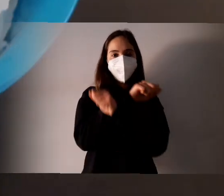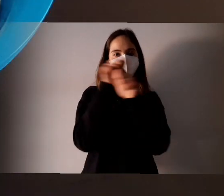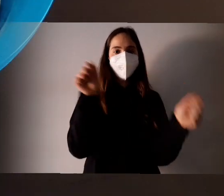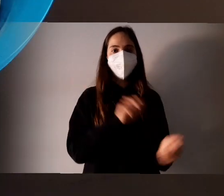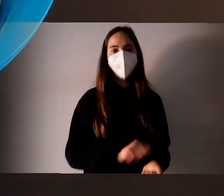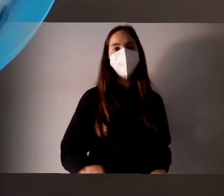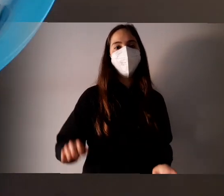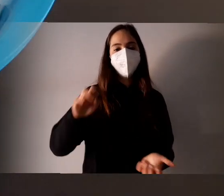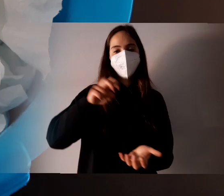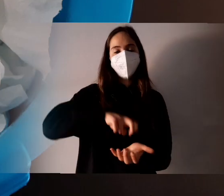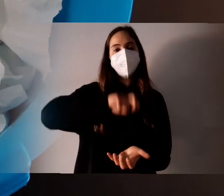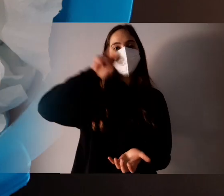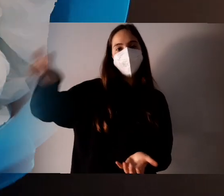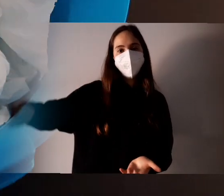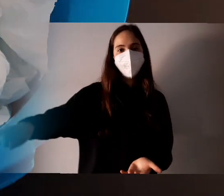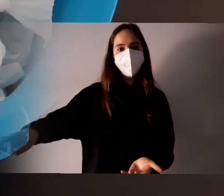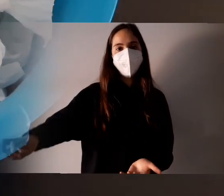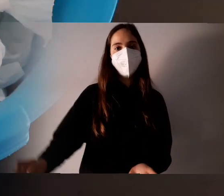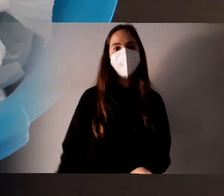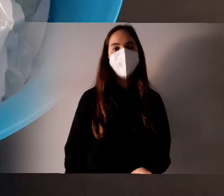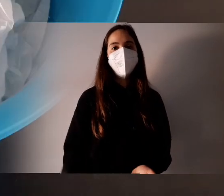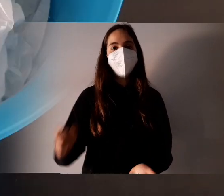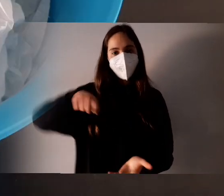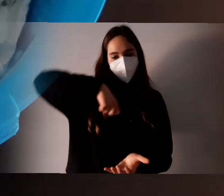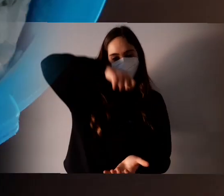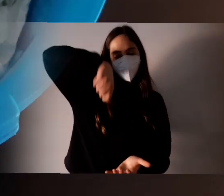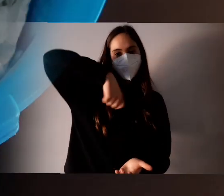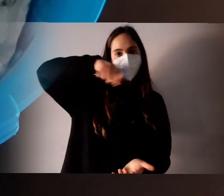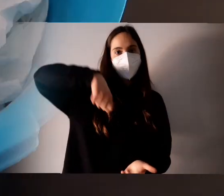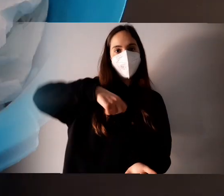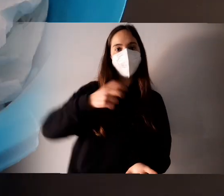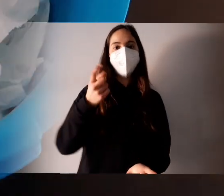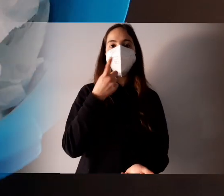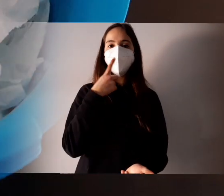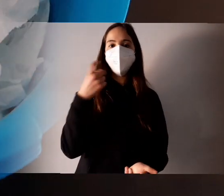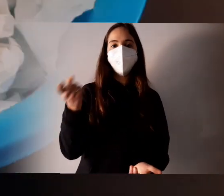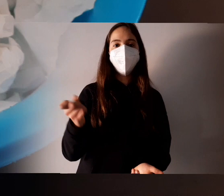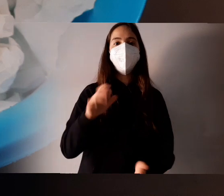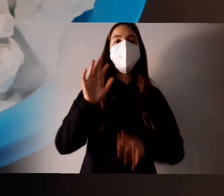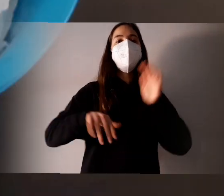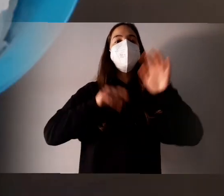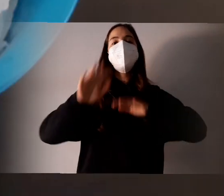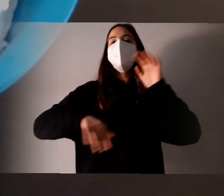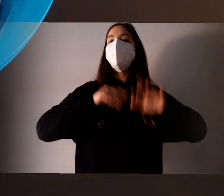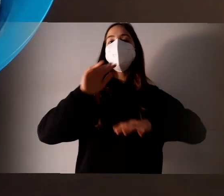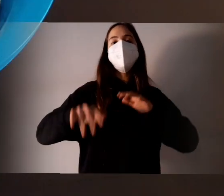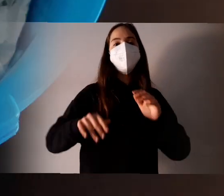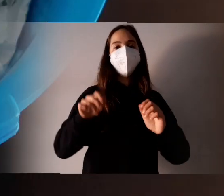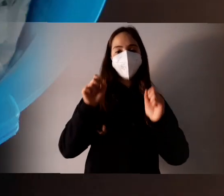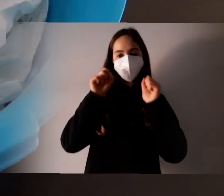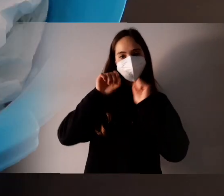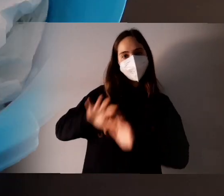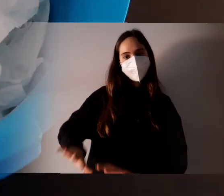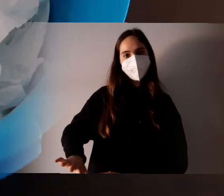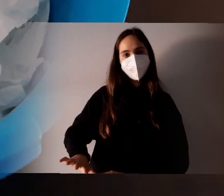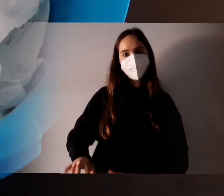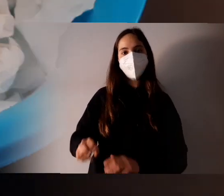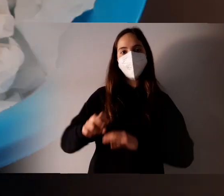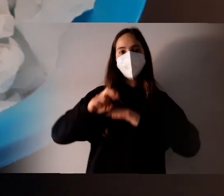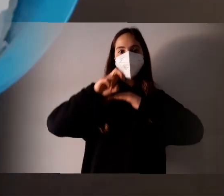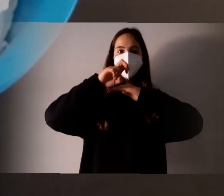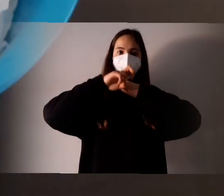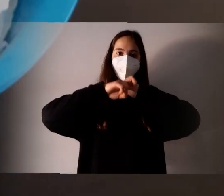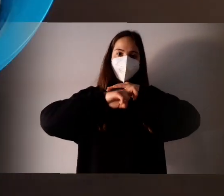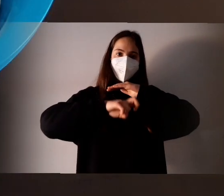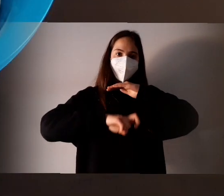impossible sortir d'aquí. En aquesta matèria no s'hi pot nedar. Com que he de morir, no veig per què allargar aquest patiment. No entenc quin